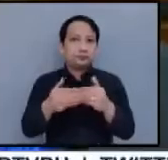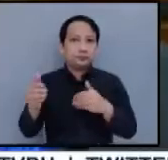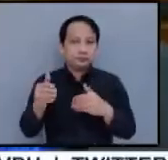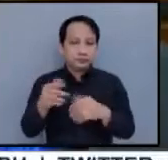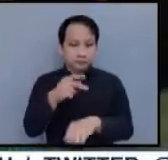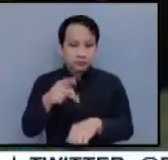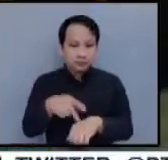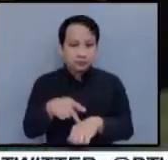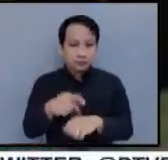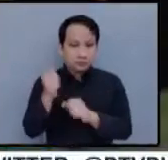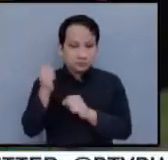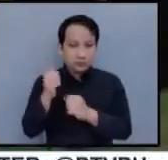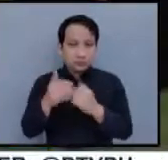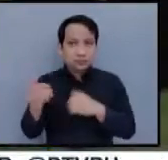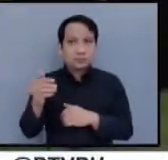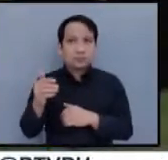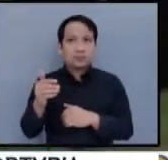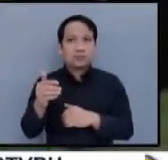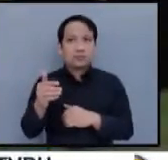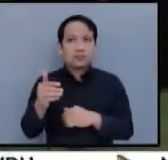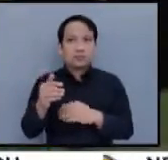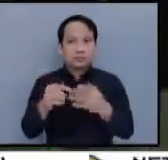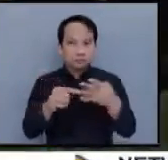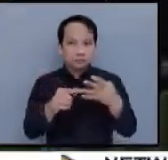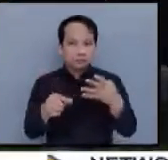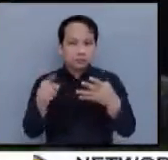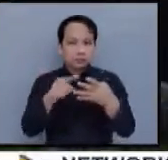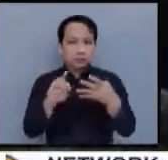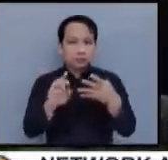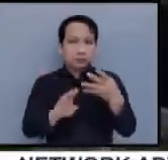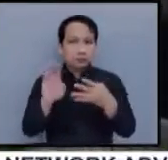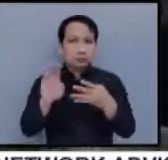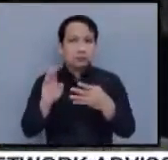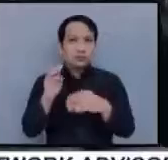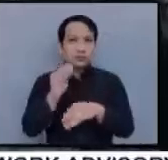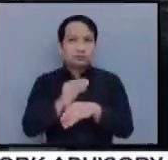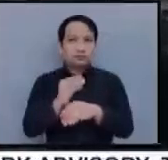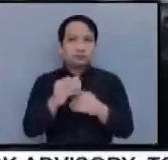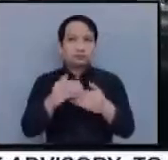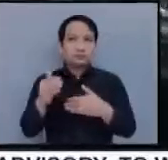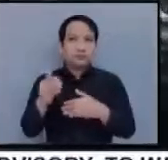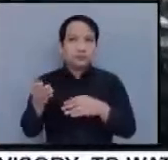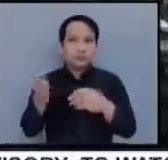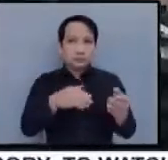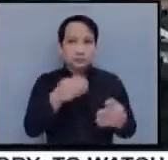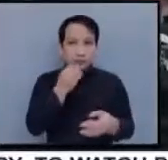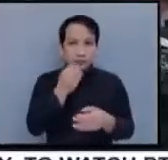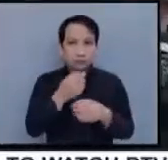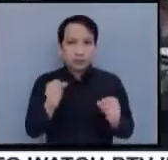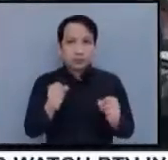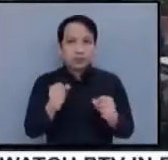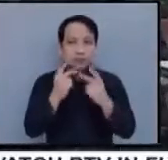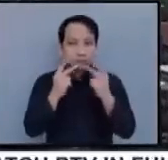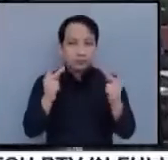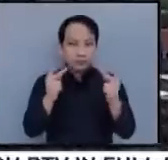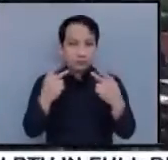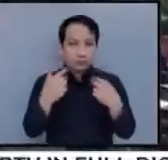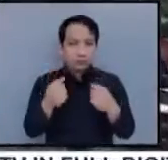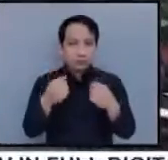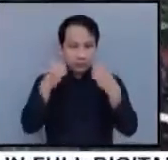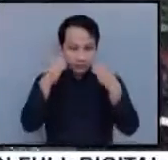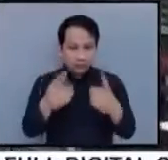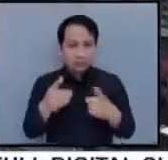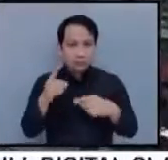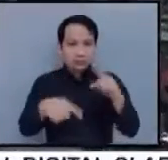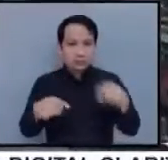makamit ang upper middle income status sa susunod na taon. Dahil sa pamuhunan sa food security, public health, education at iba pang